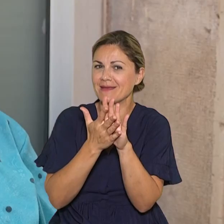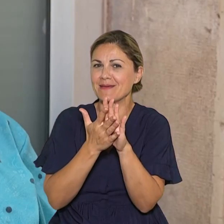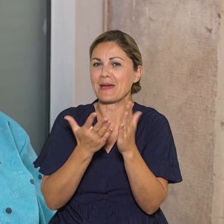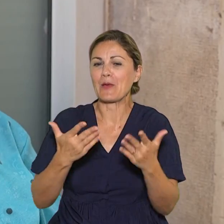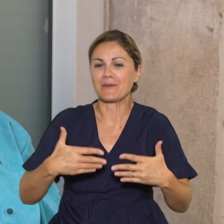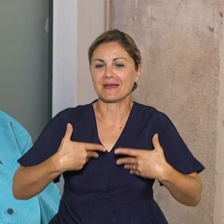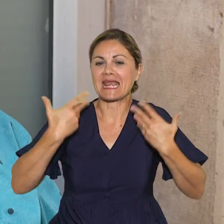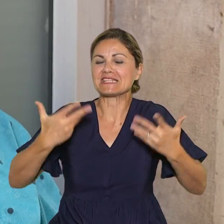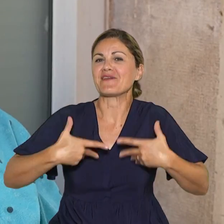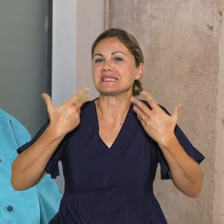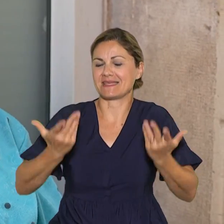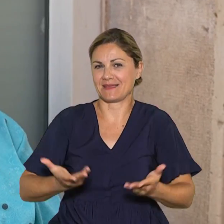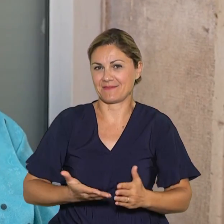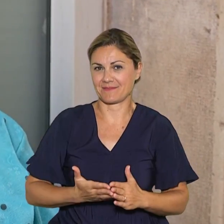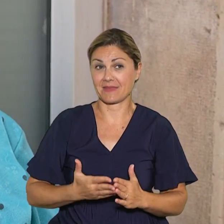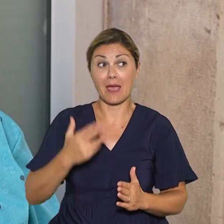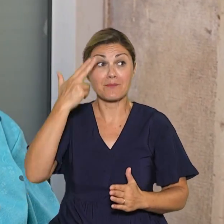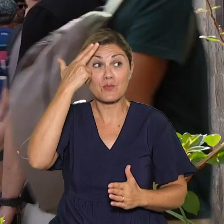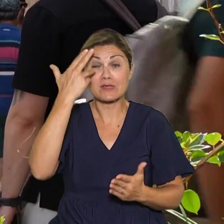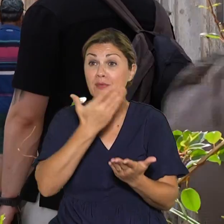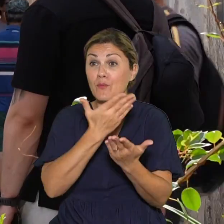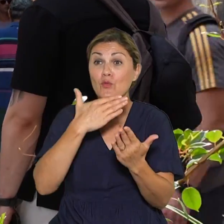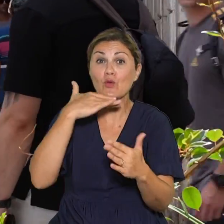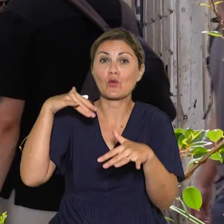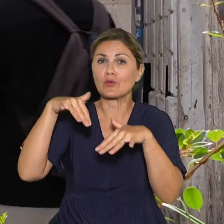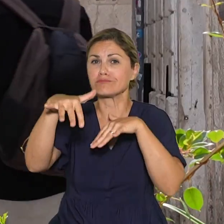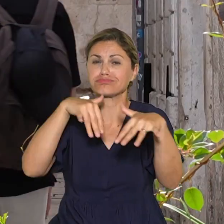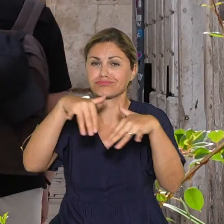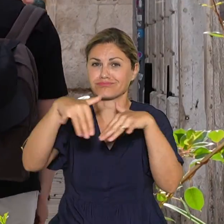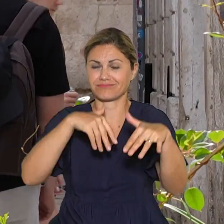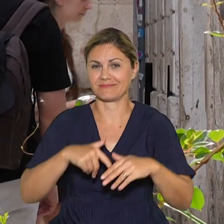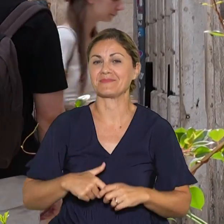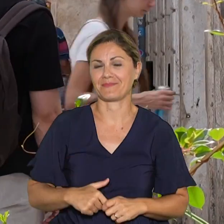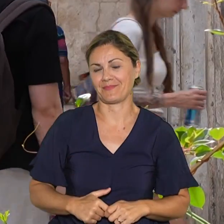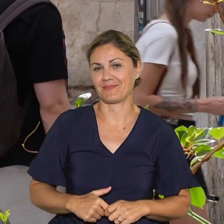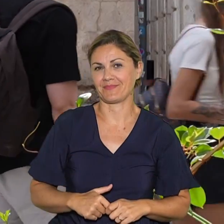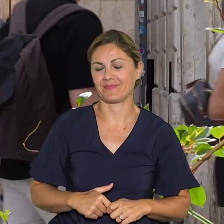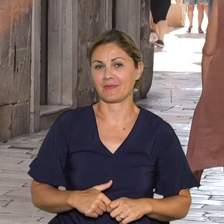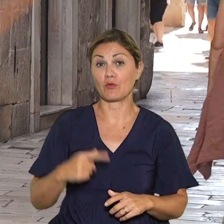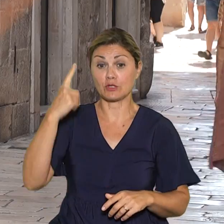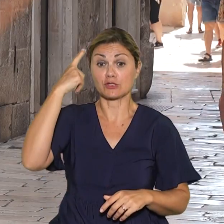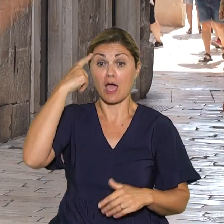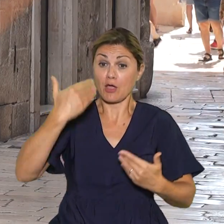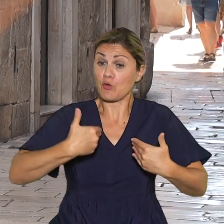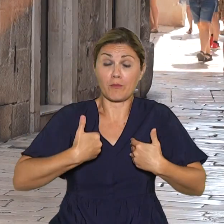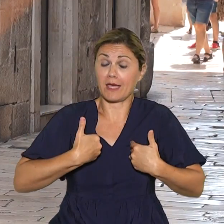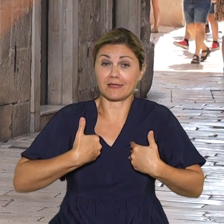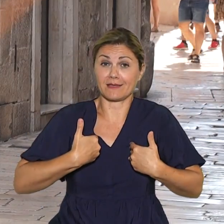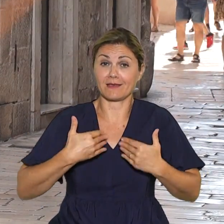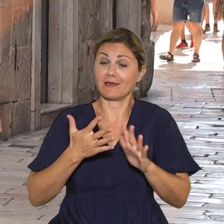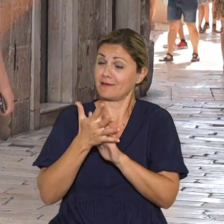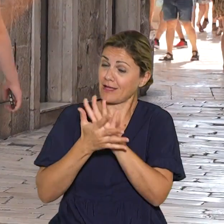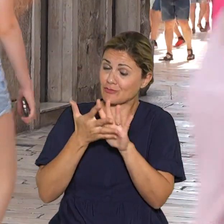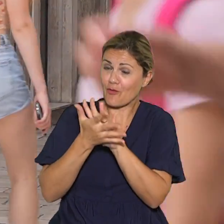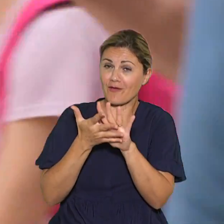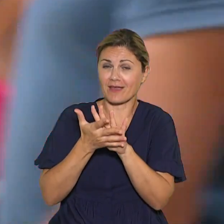razveselim ljude. Ja poznam puno ljudi i baš da ih razveselim. Znadu razgovara